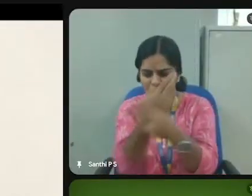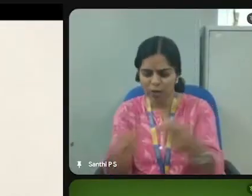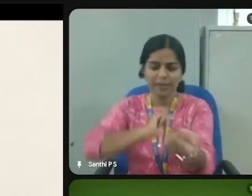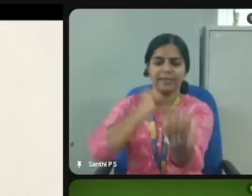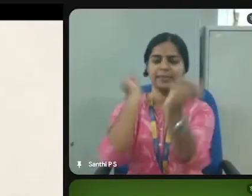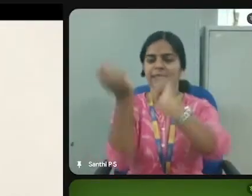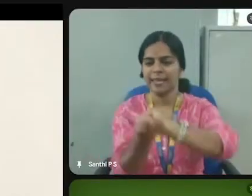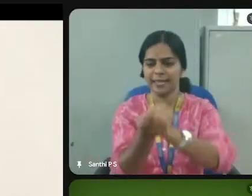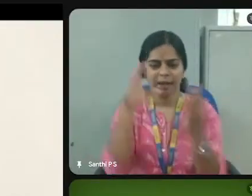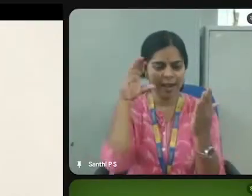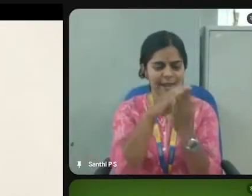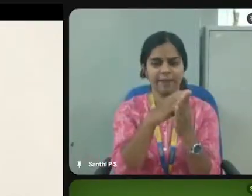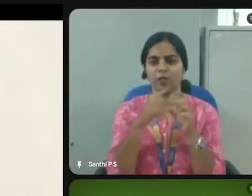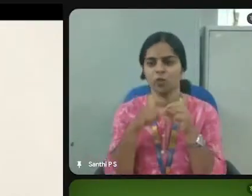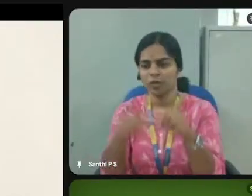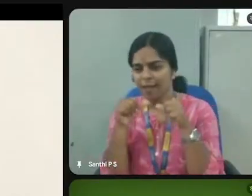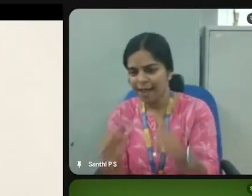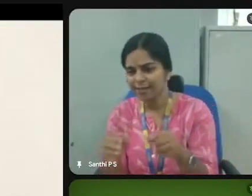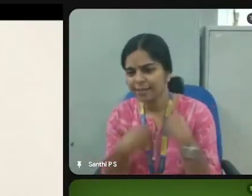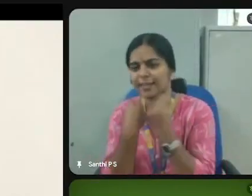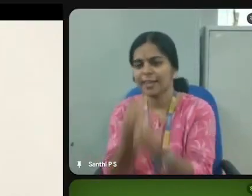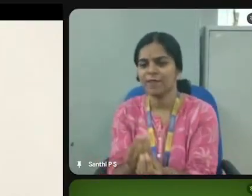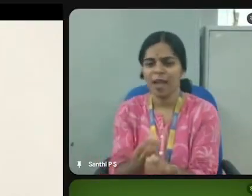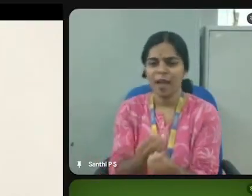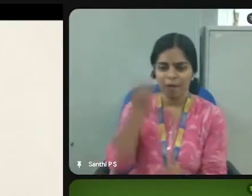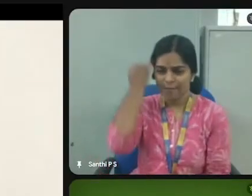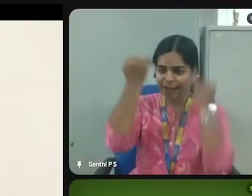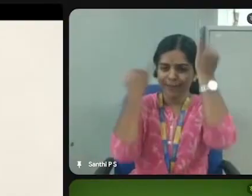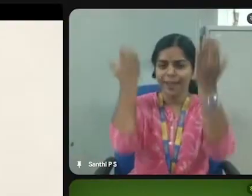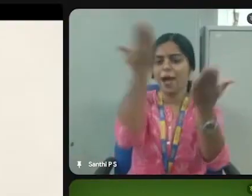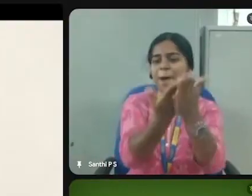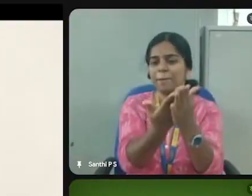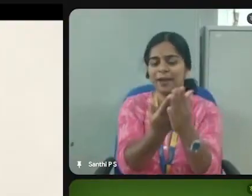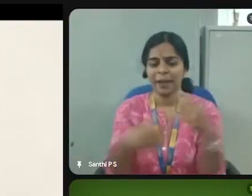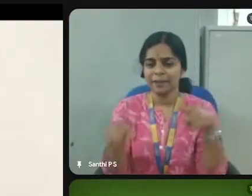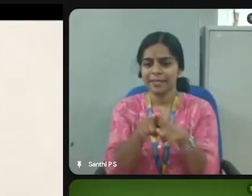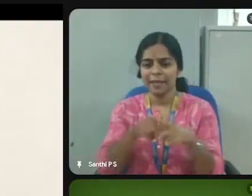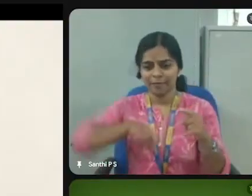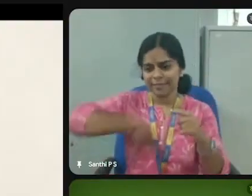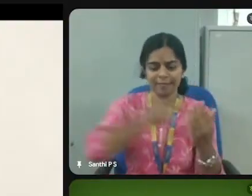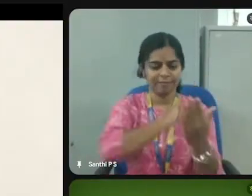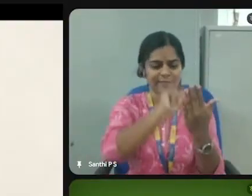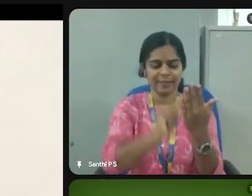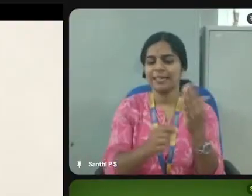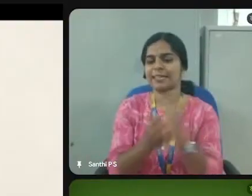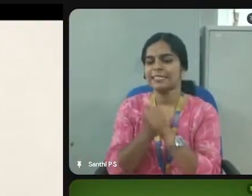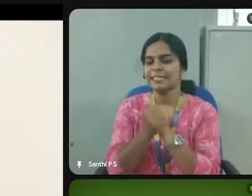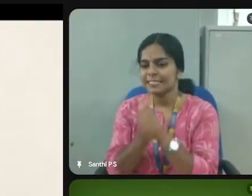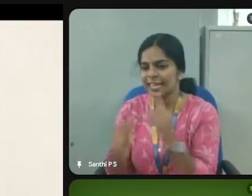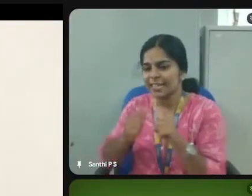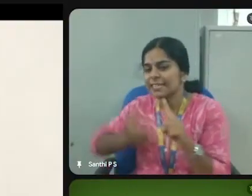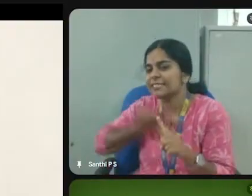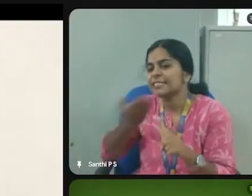എഴുതാൻ പരിശീലിപ്പിക്കുക, ഒരു പോയിന്റിൽ നിന്ന് ക്രിയേറ്റീവായിട്ടുള്ള റൈറ്റിംഗ്, നറേഷൻ സ്കിൽസ്, അങ്ങനെയുള്ള സ്കിൽസിലൂടെ, അങ്ങനെയുള്ള